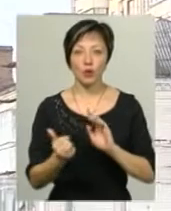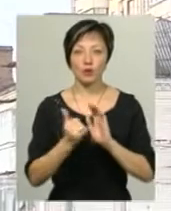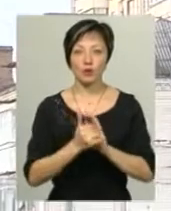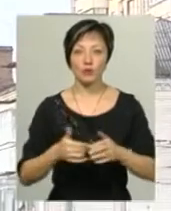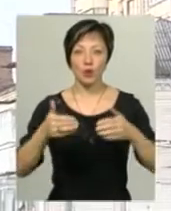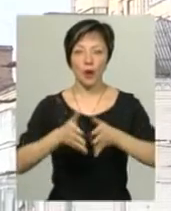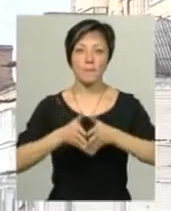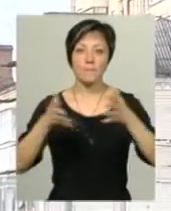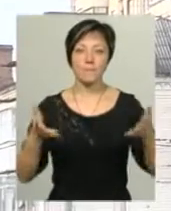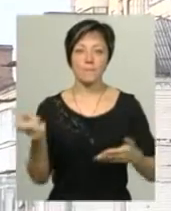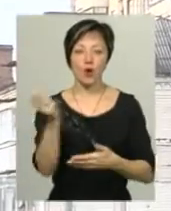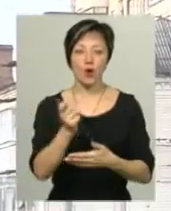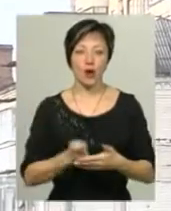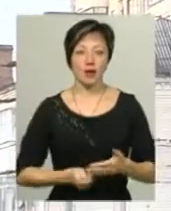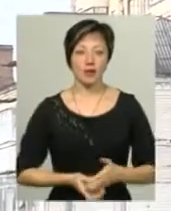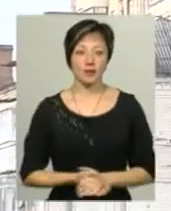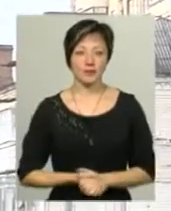мурали.